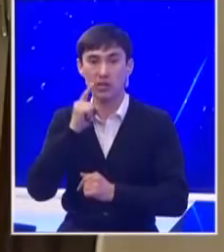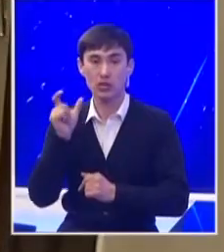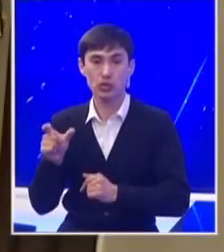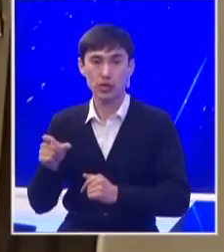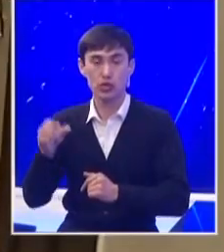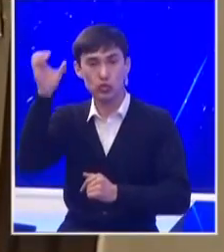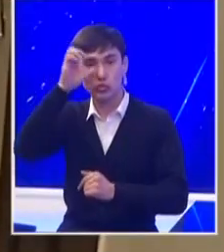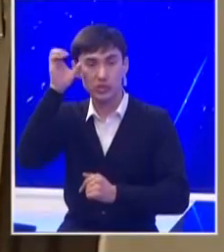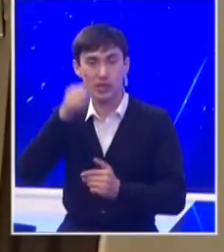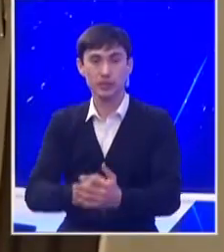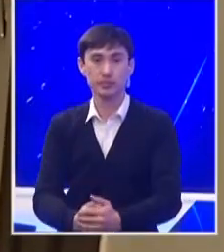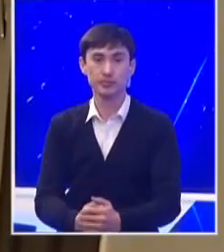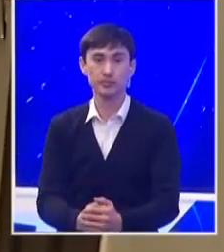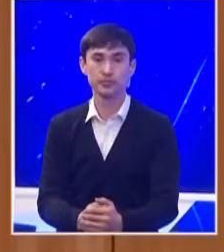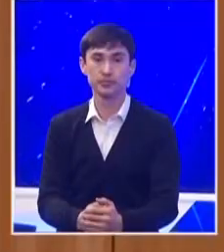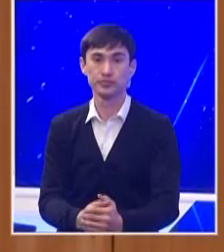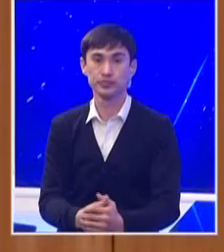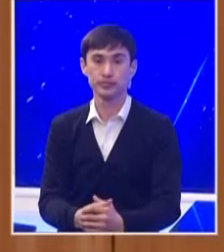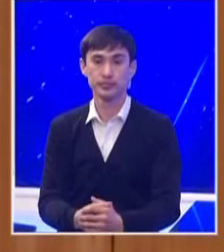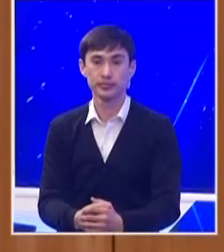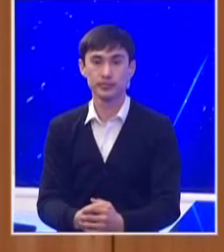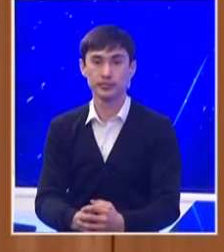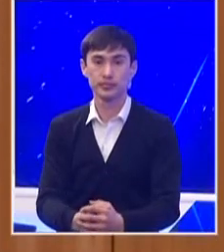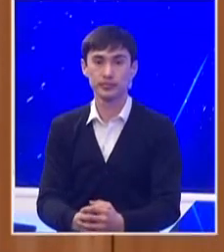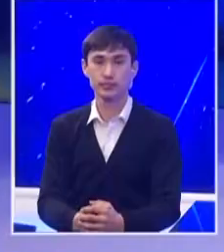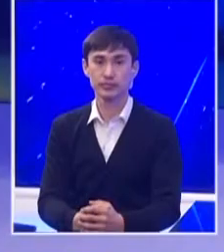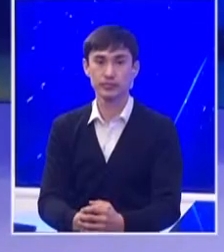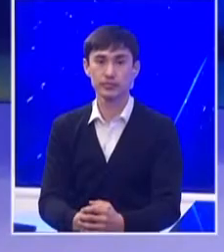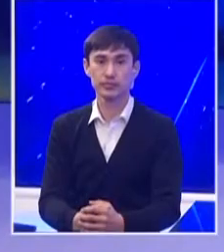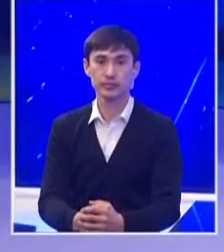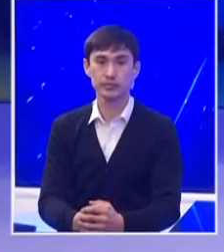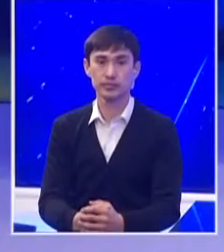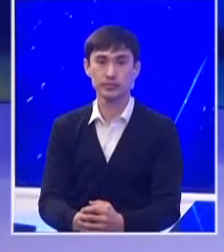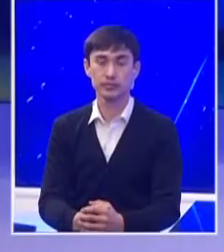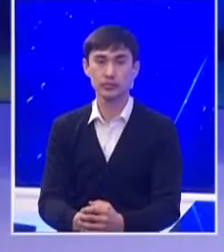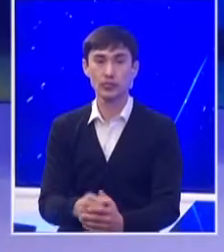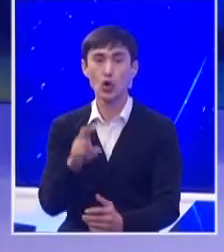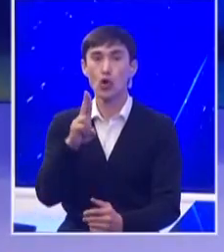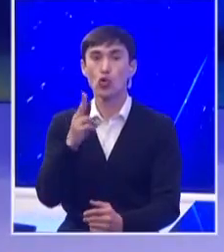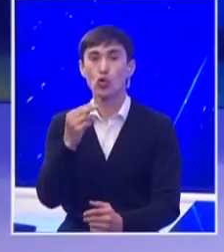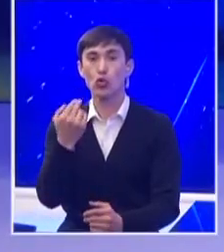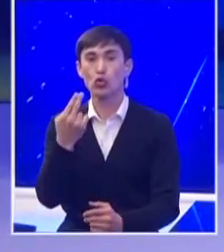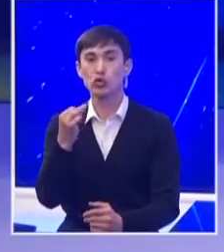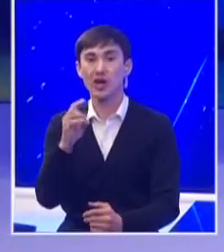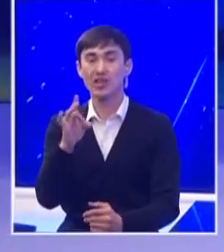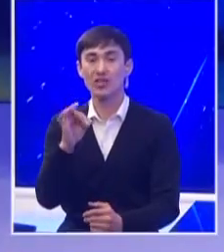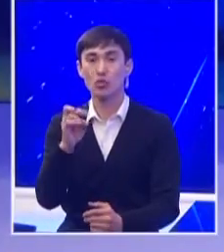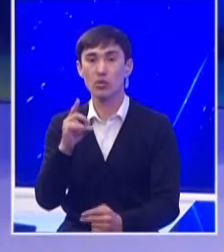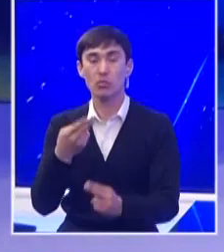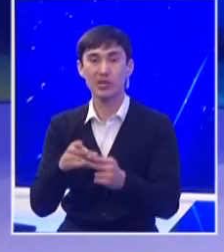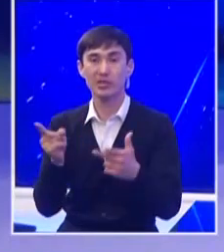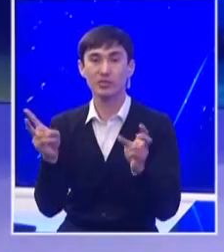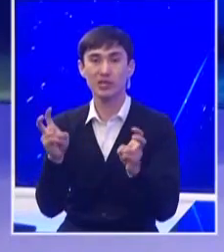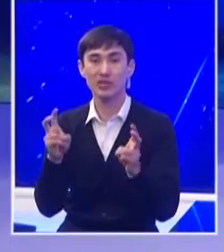людей из Узбекистана. Косханаты Гумаром. Под эпичным названием